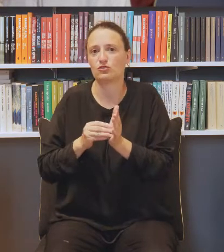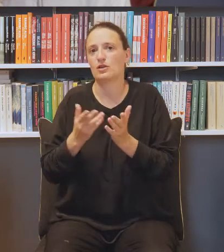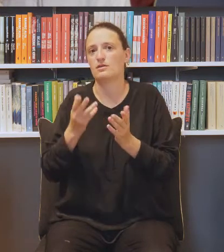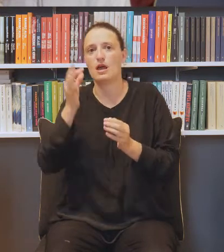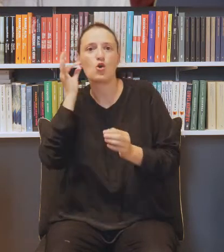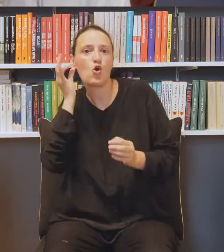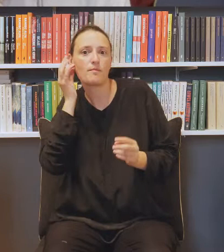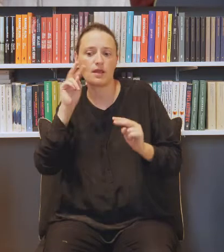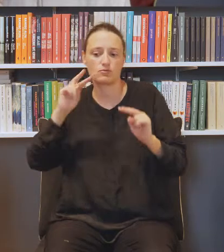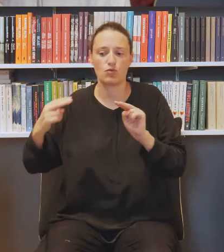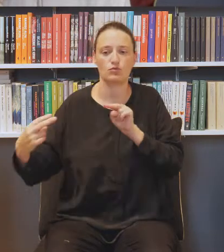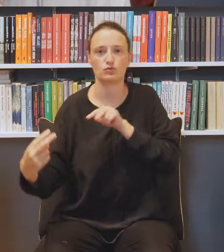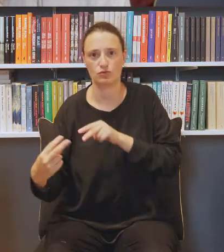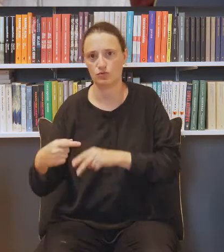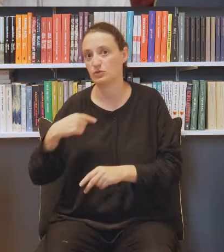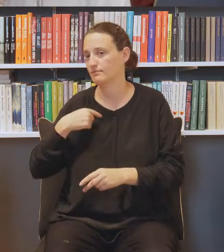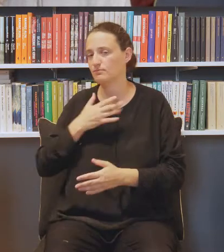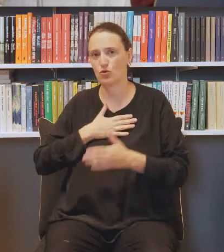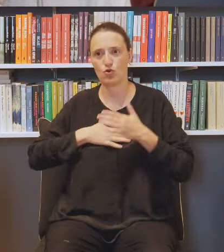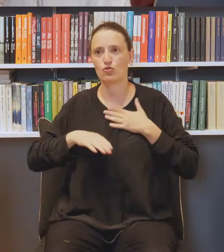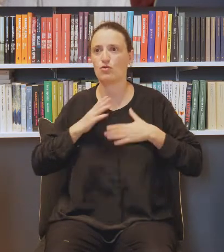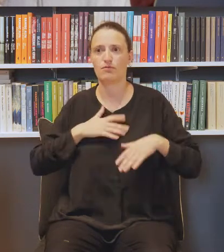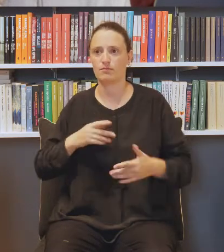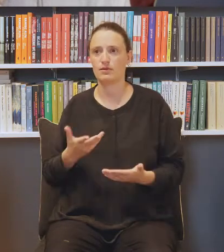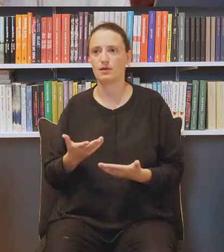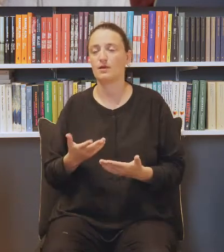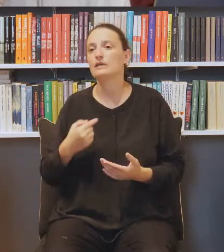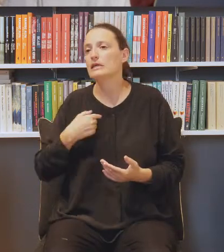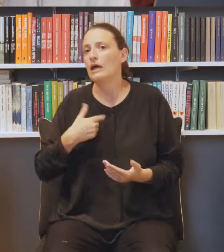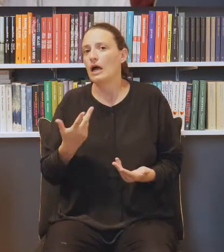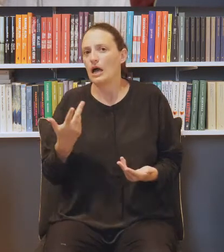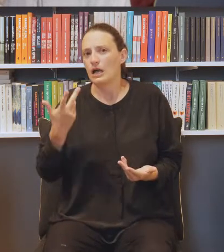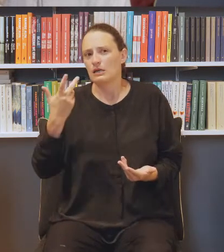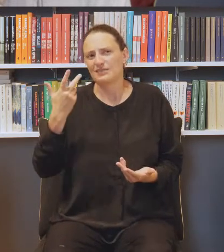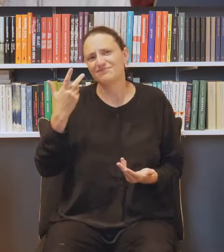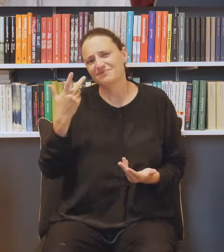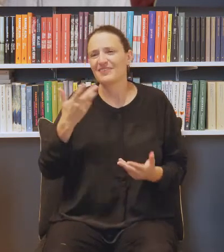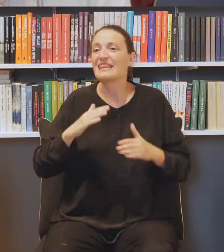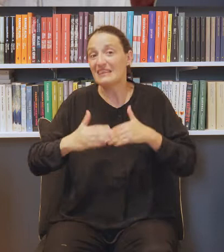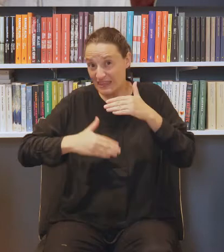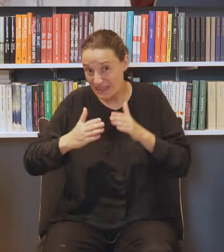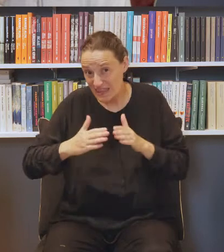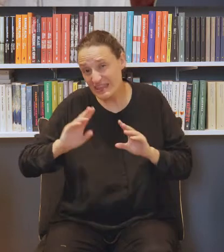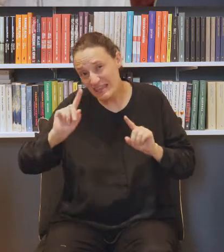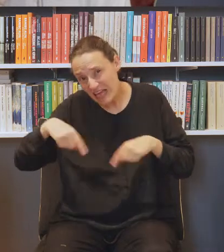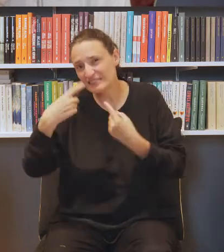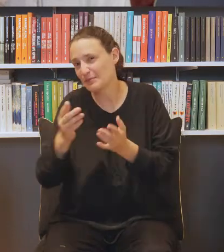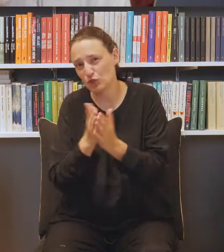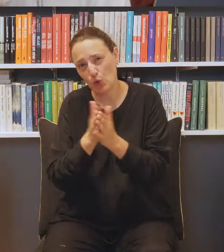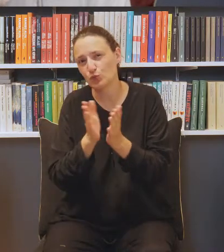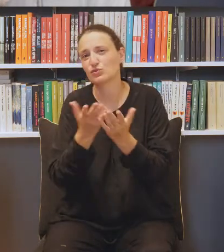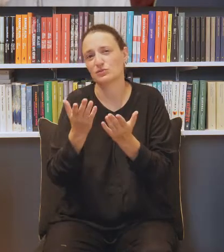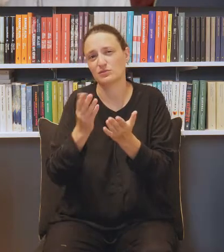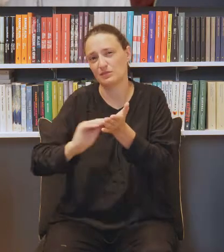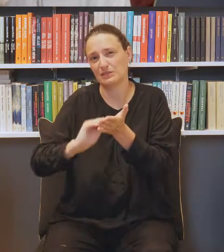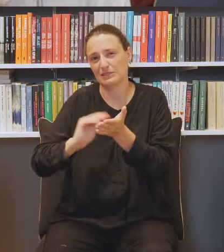kobiecości. Pisałem o tym. Oczywiście ja tego nie rozumiem, już raczej nie będę pisał książek z perspektywy dziewczyny, to taki, ale rzeczywiście byłem pod